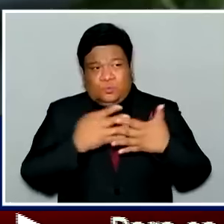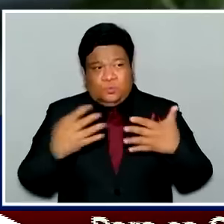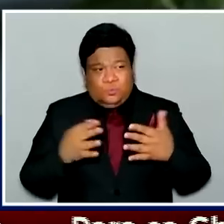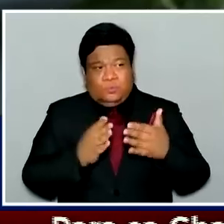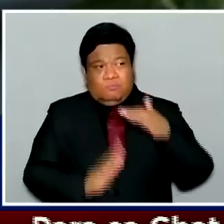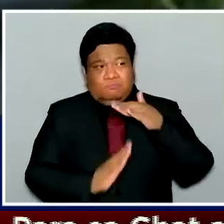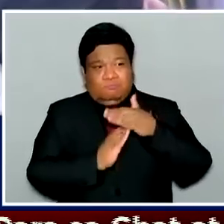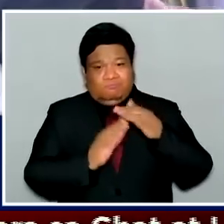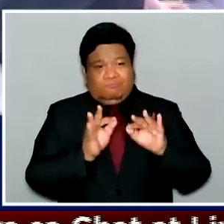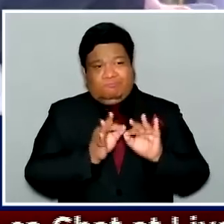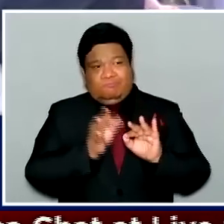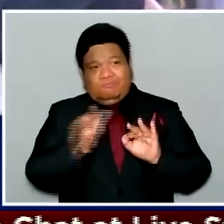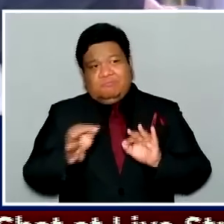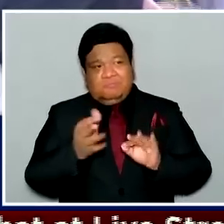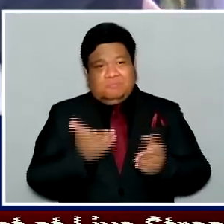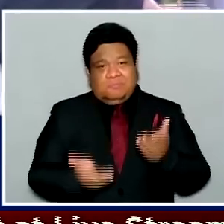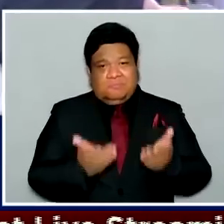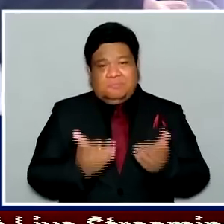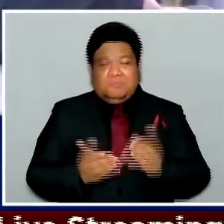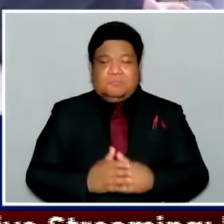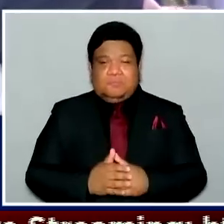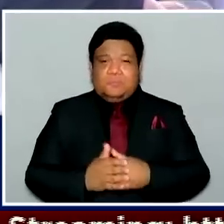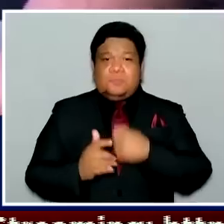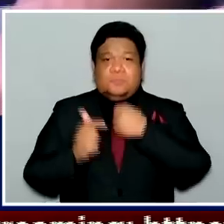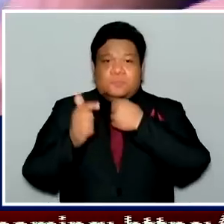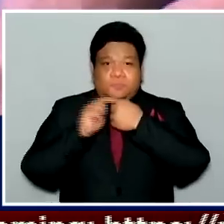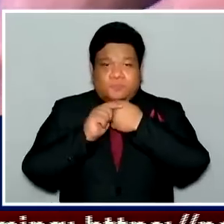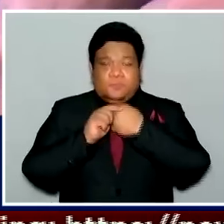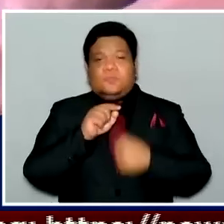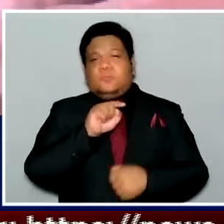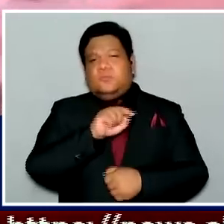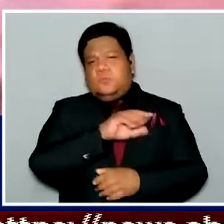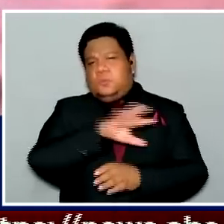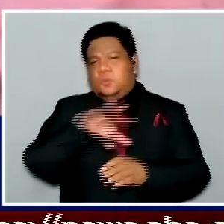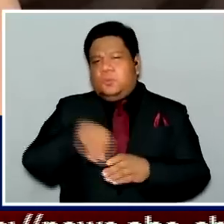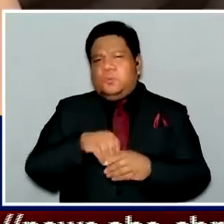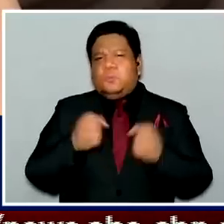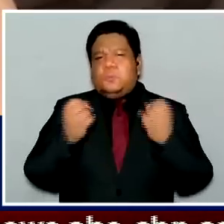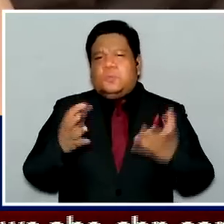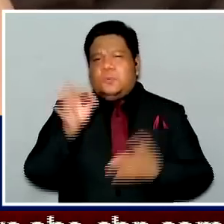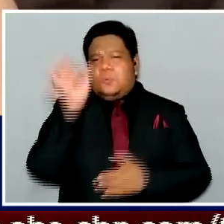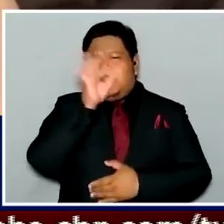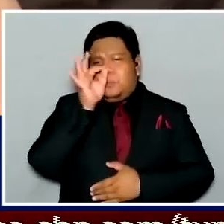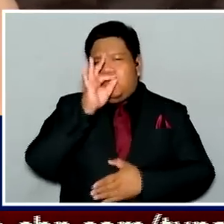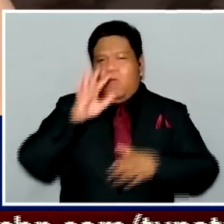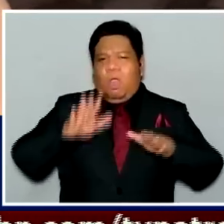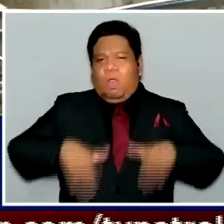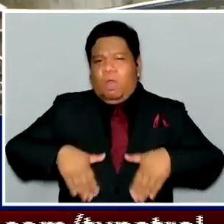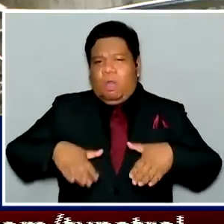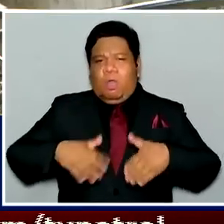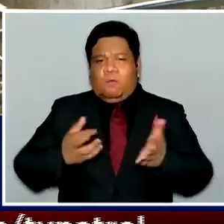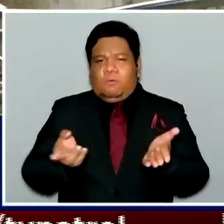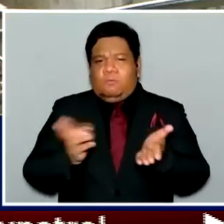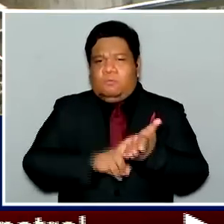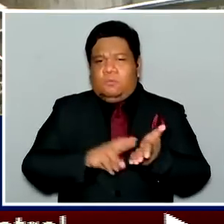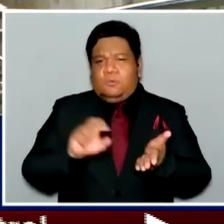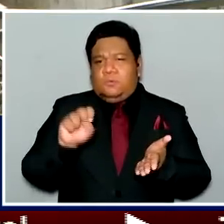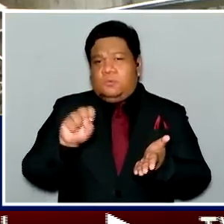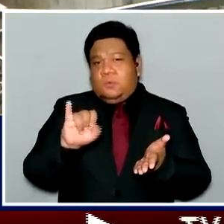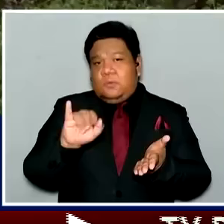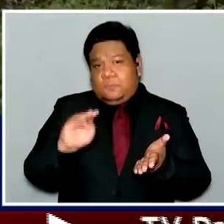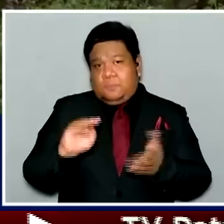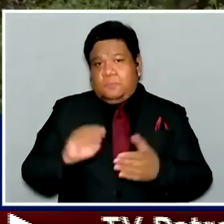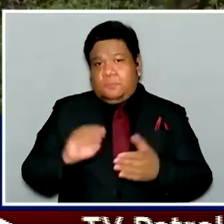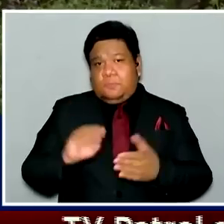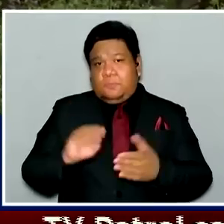ng registration. Isa siya sa milyon-milyong pang Pilipino na hindi pa nakakapagrehistro ng SIM. Ayon sa